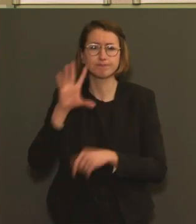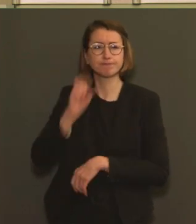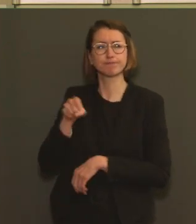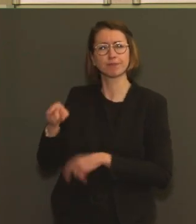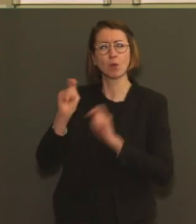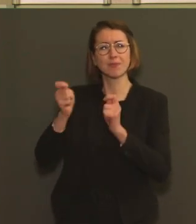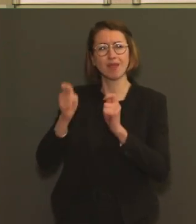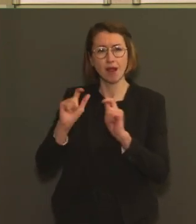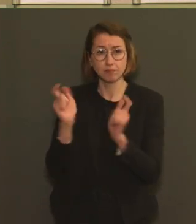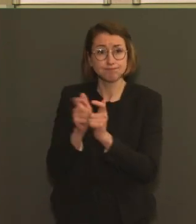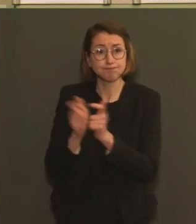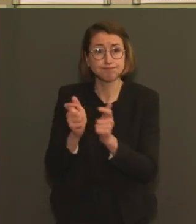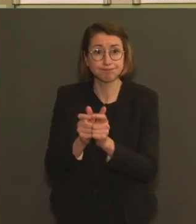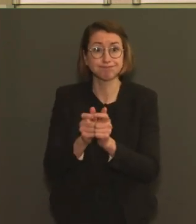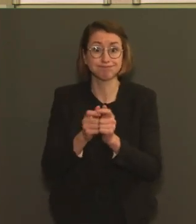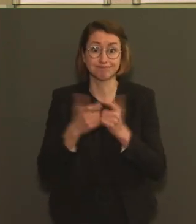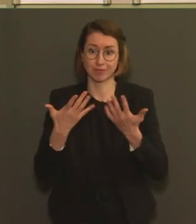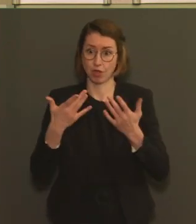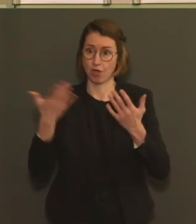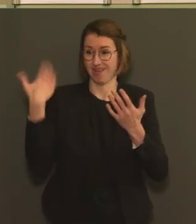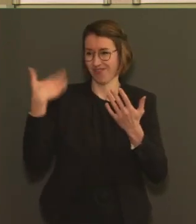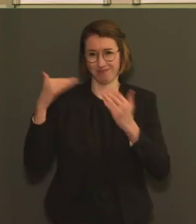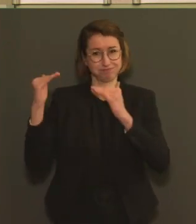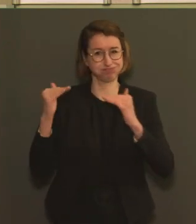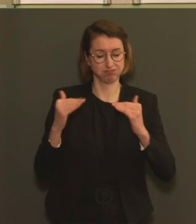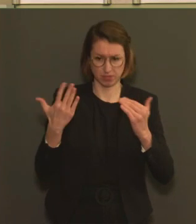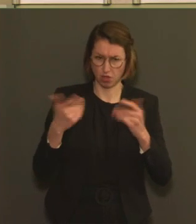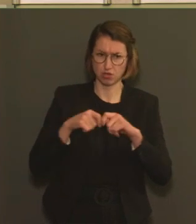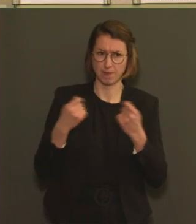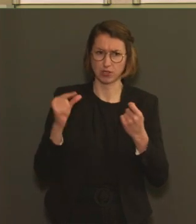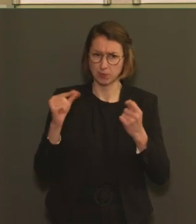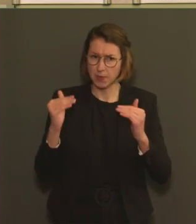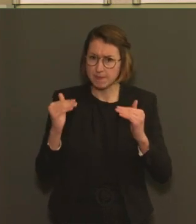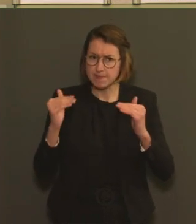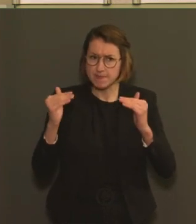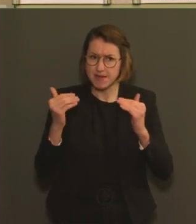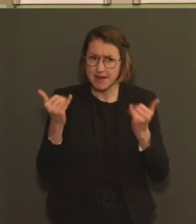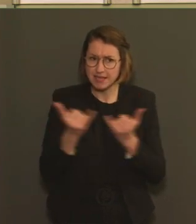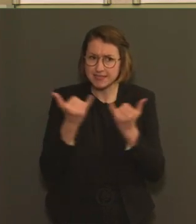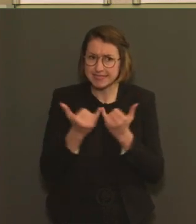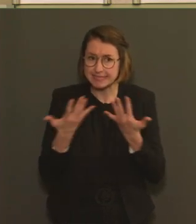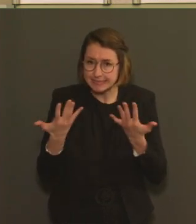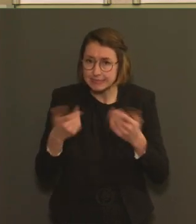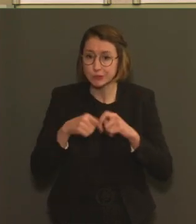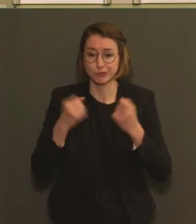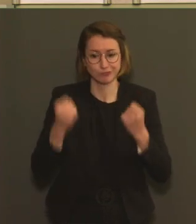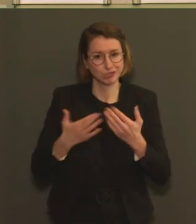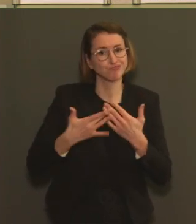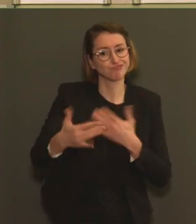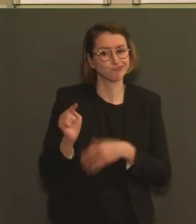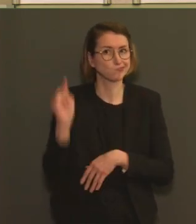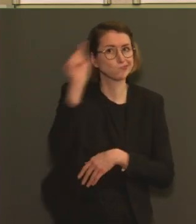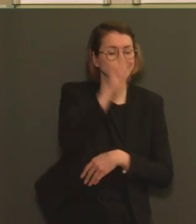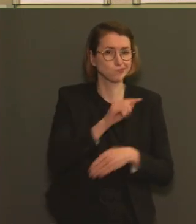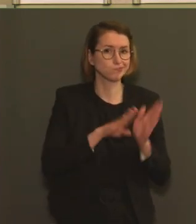dans certaines circonstances, on le verra, augmente peut-être légèrement. Si on s'intéresse, comme sur la première diapositive, à la